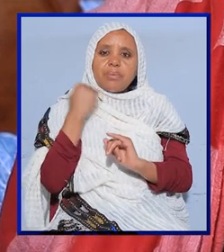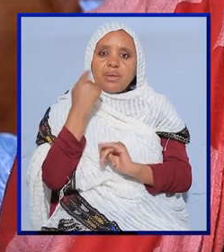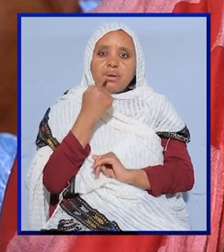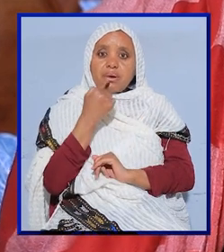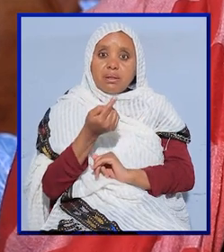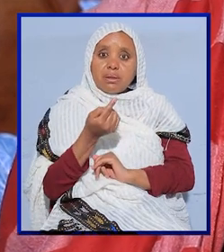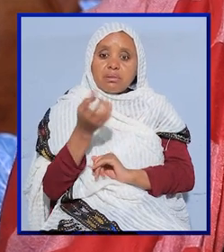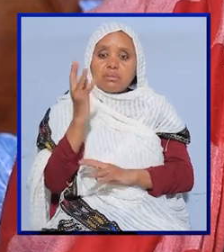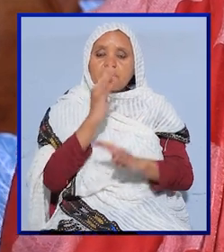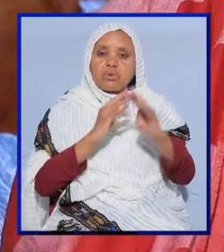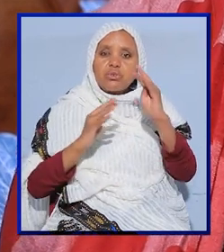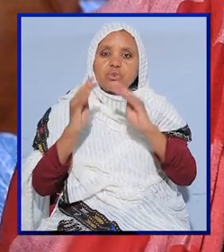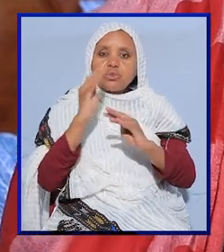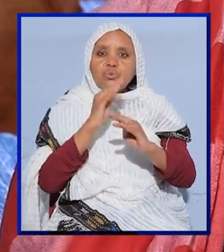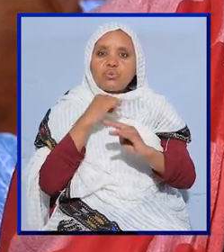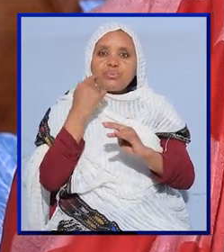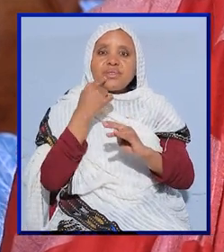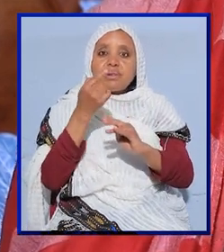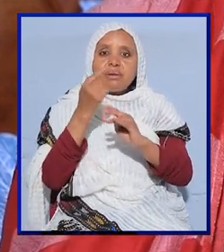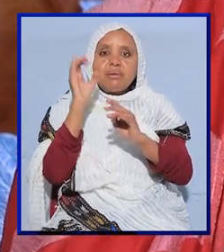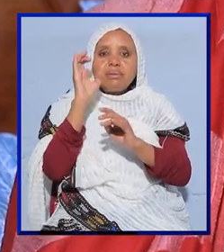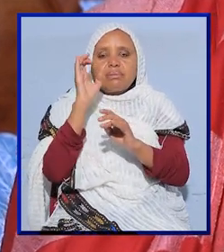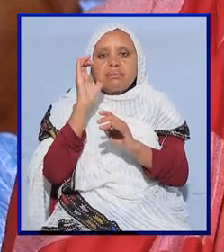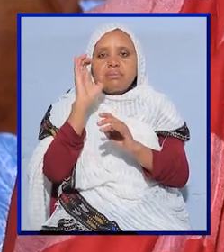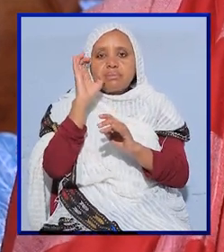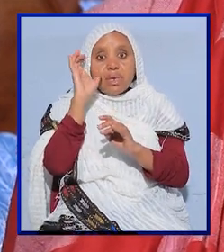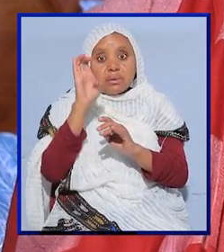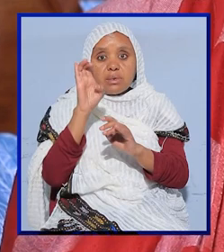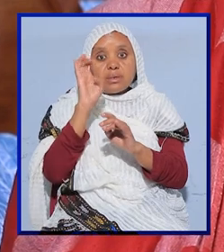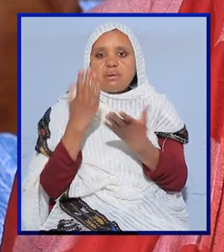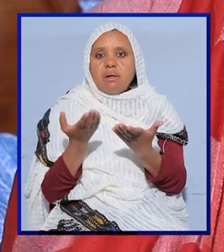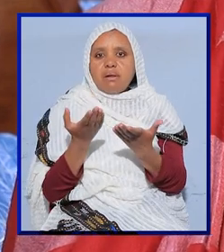ያው እምቢ እንዳትል ችግሩ እምቢ እንድትል ያስገድድሃል